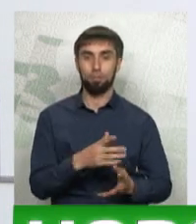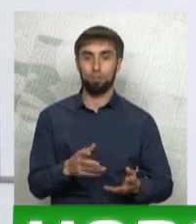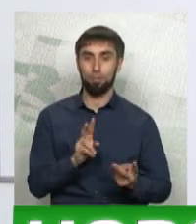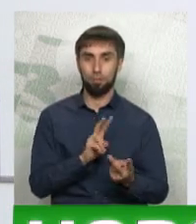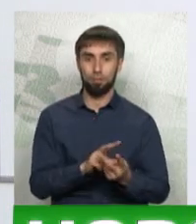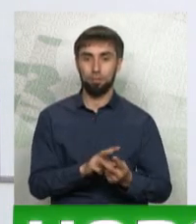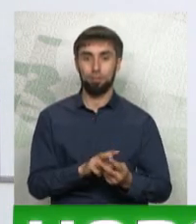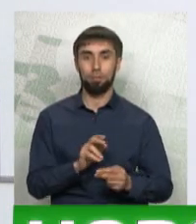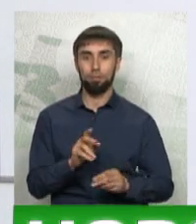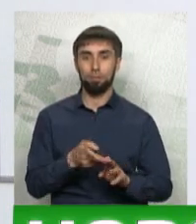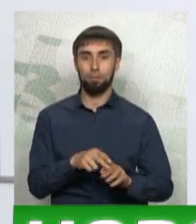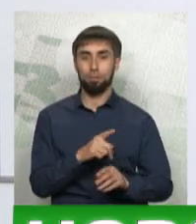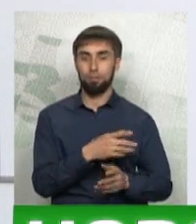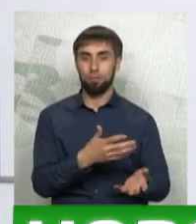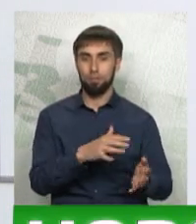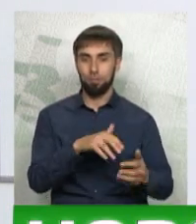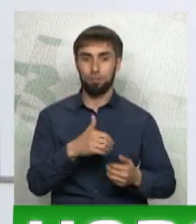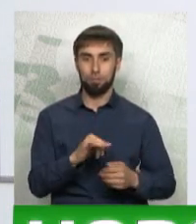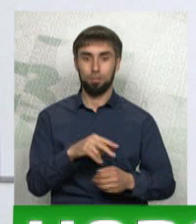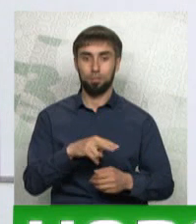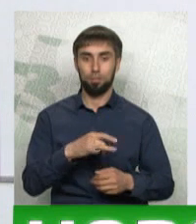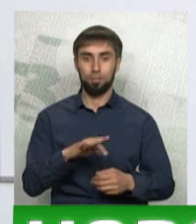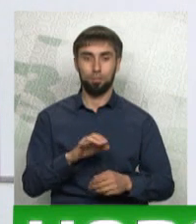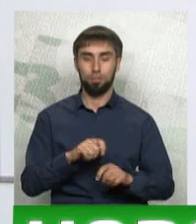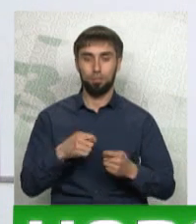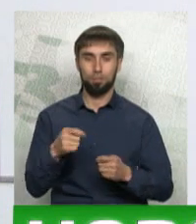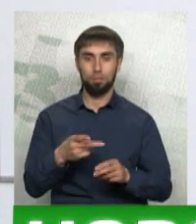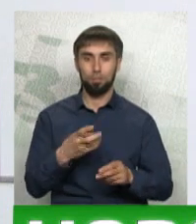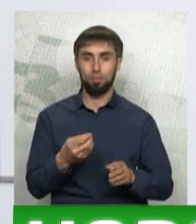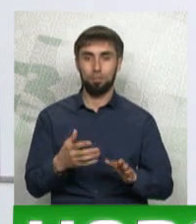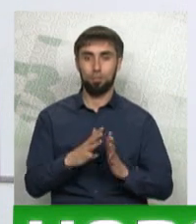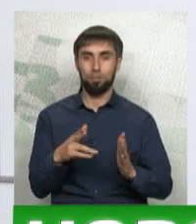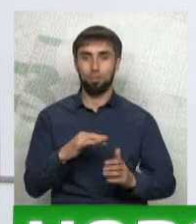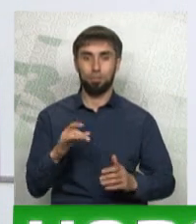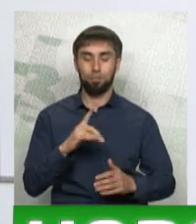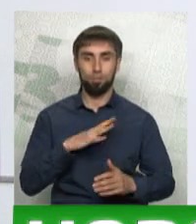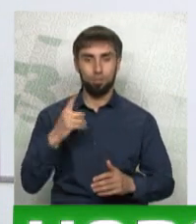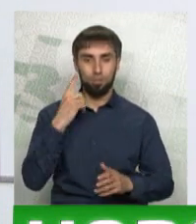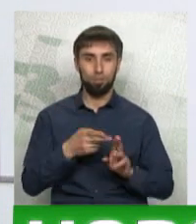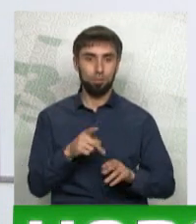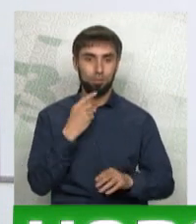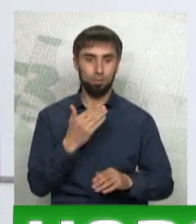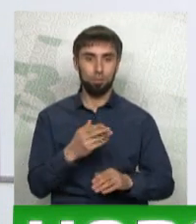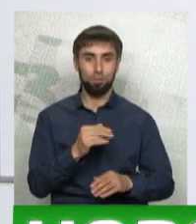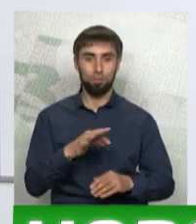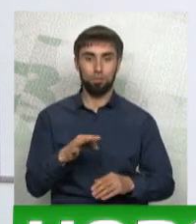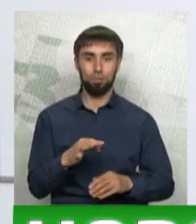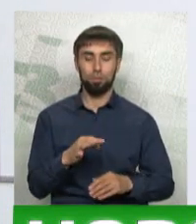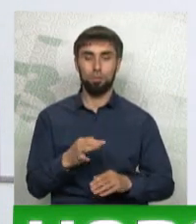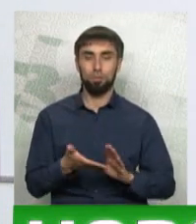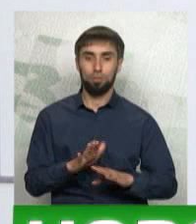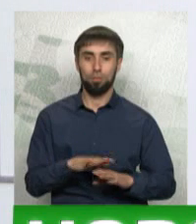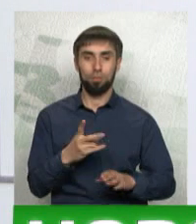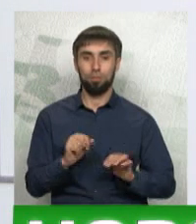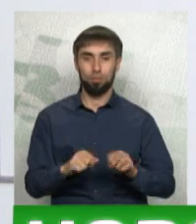встречается, отвозится в лабораторию. В смысле, это не такой большой процесс, чтобы думать, что эту кровь как-то, ну, тяжело